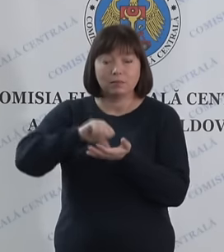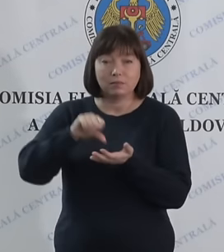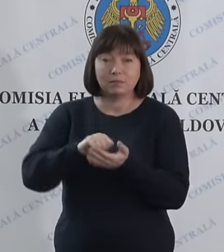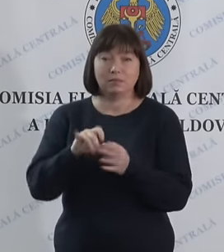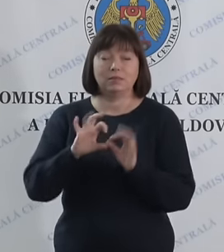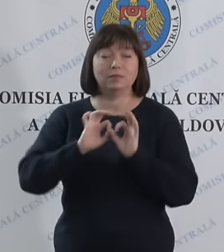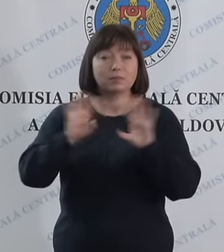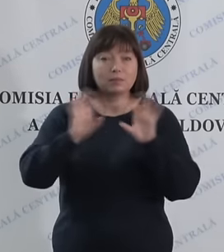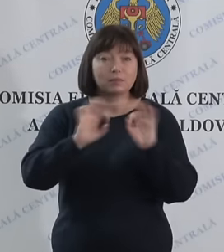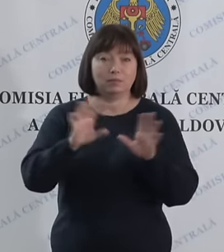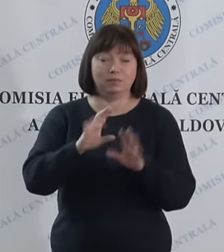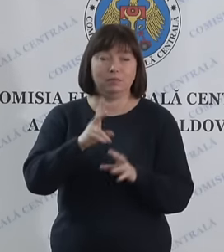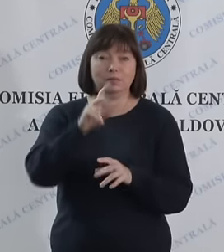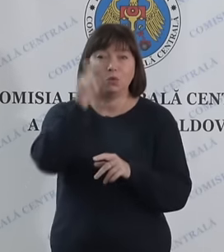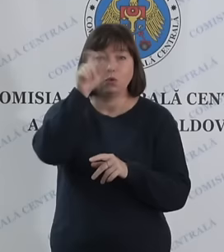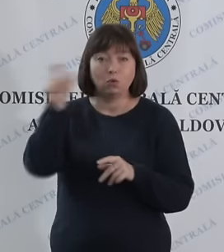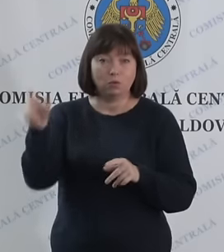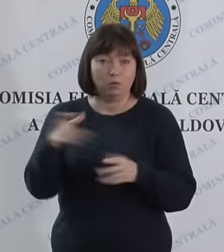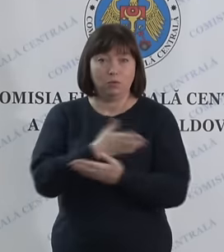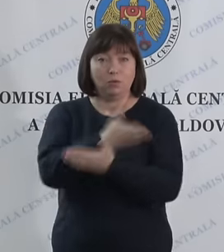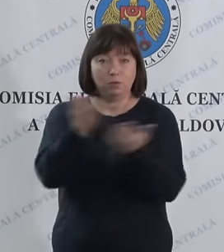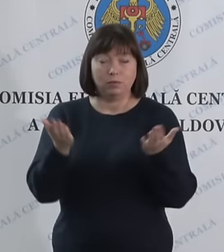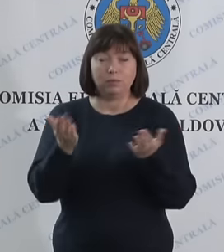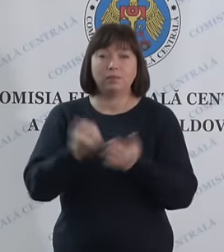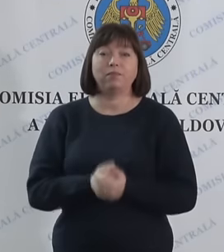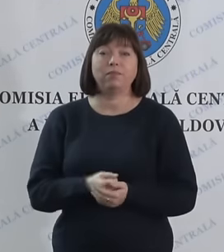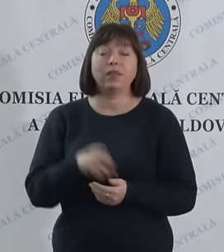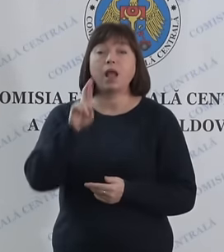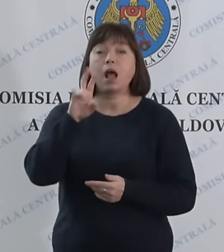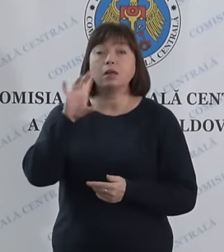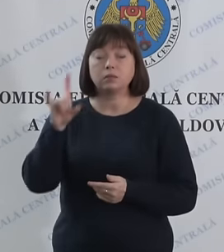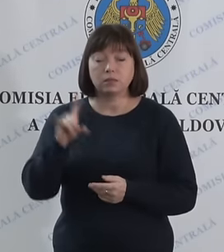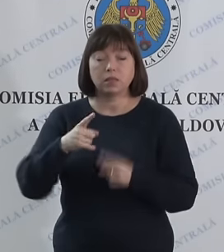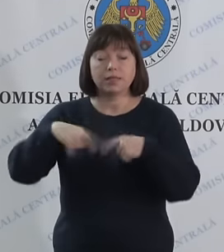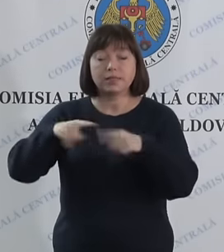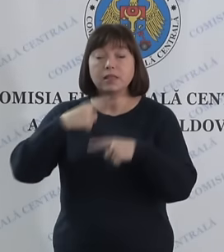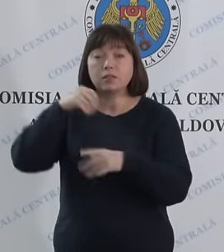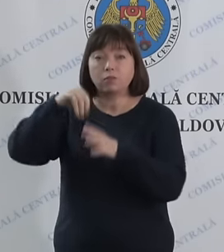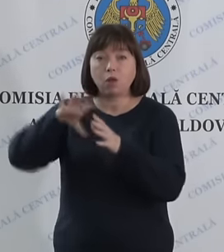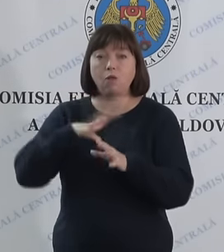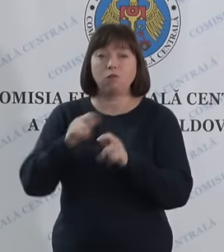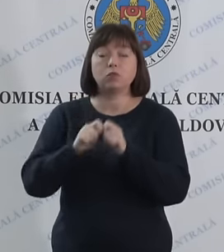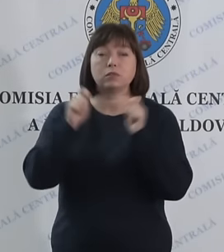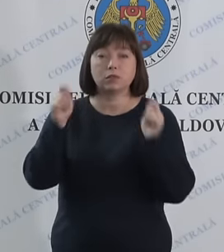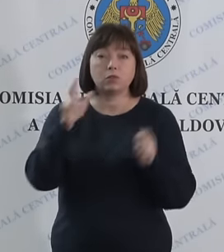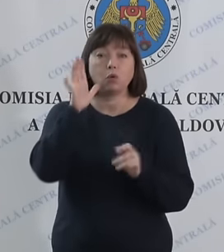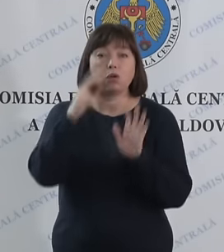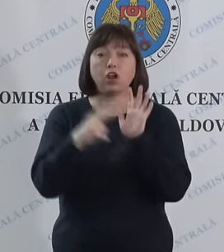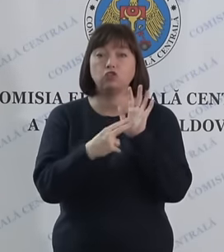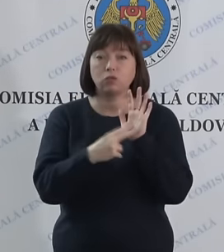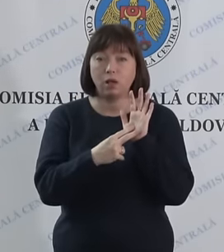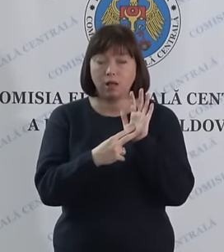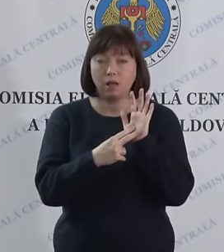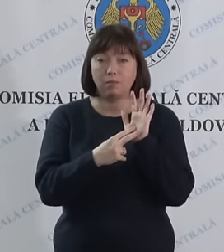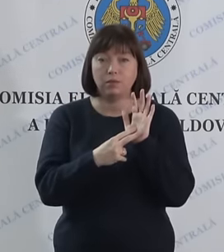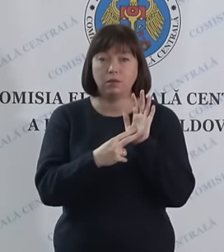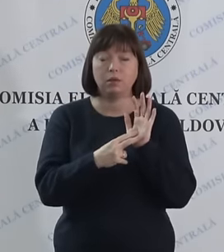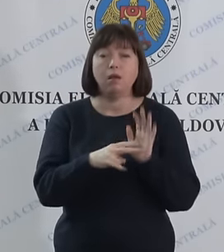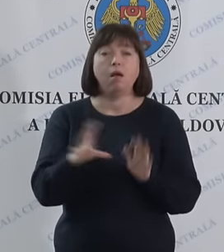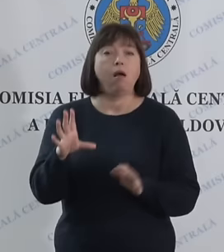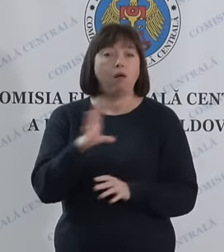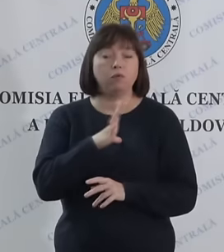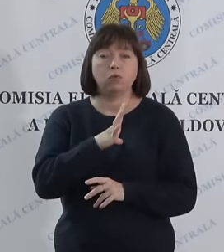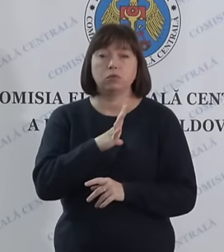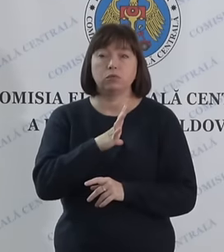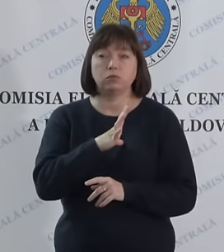Mulțumesc! Și telespectatorii noștri, la Iași, secțiile de votare au deschise la ora 7. A fost